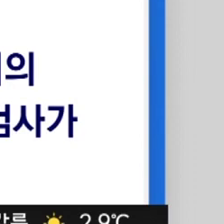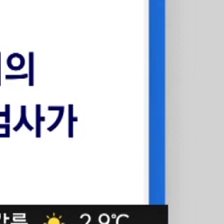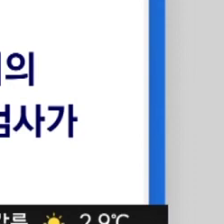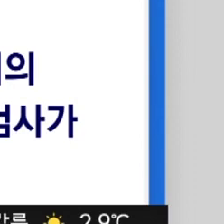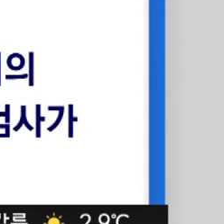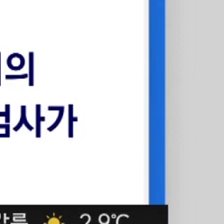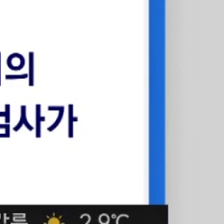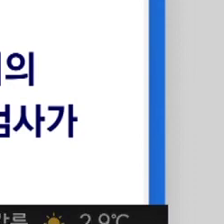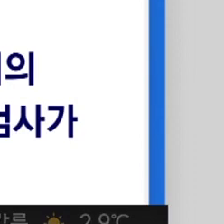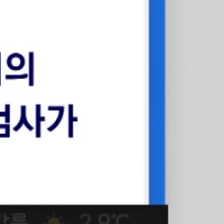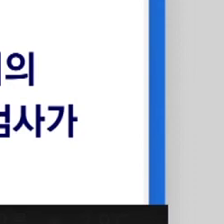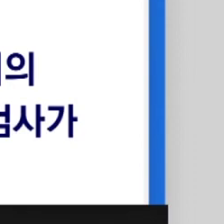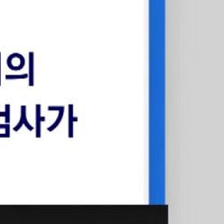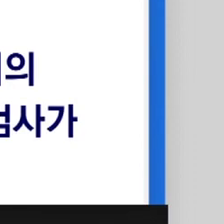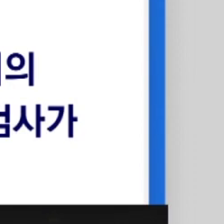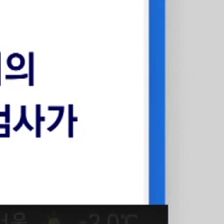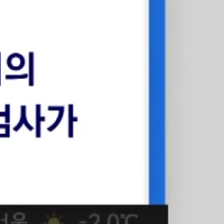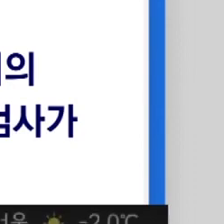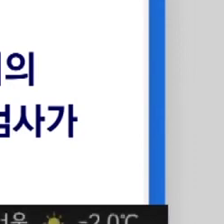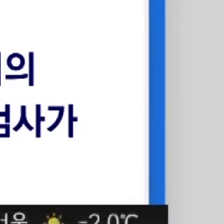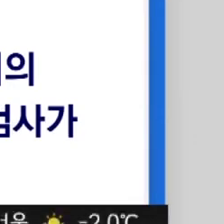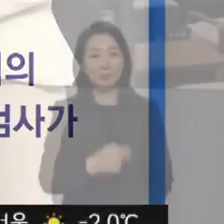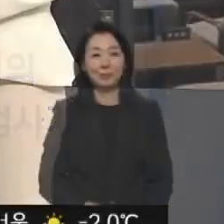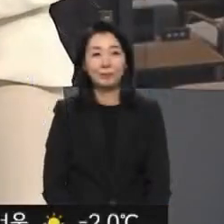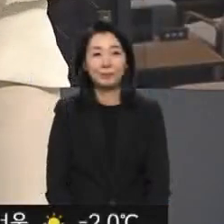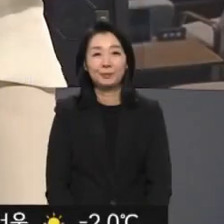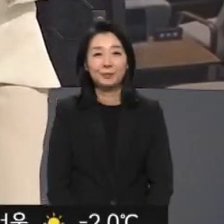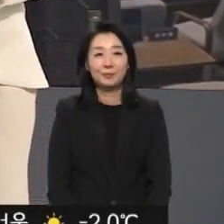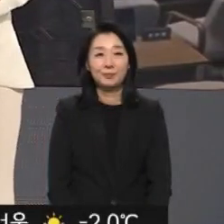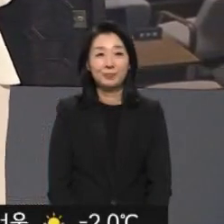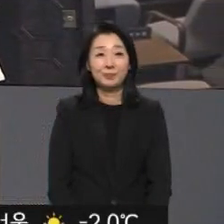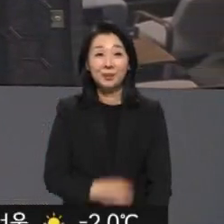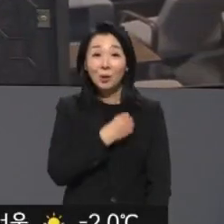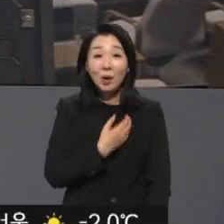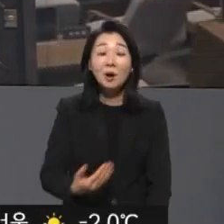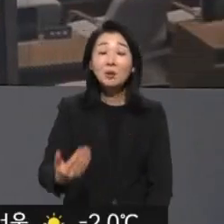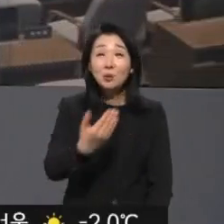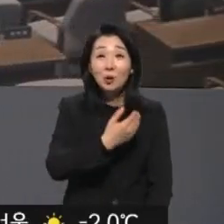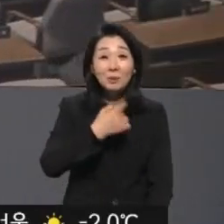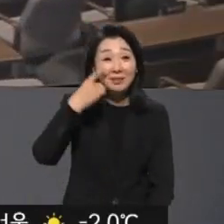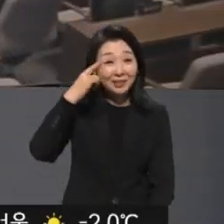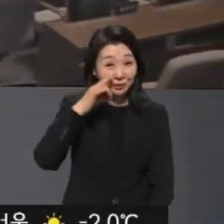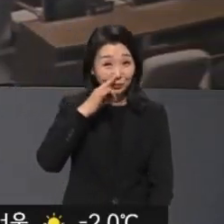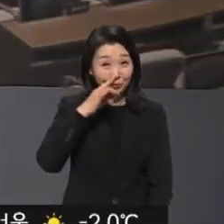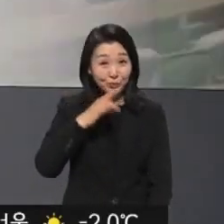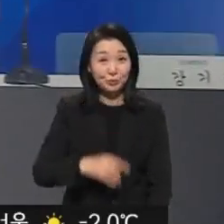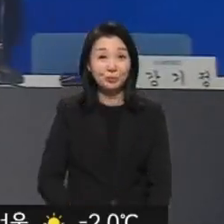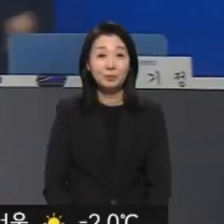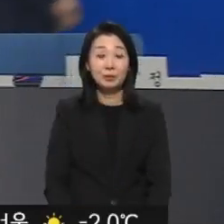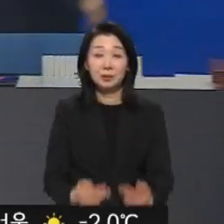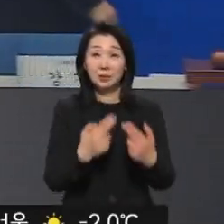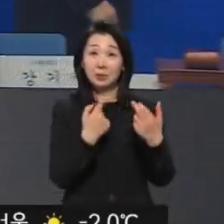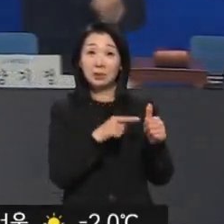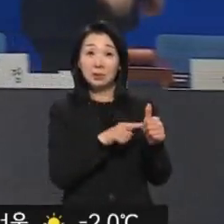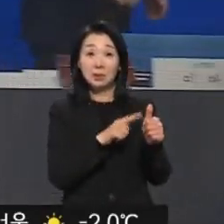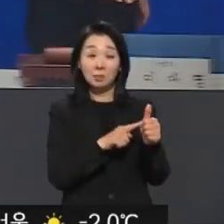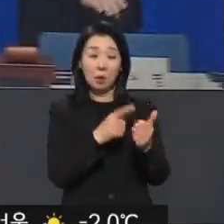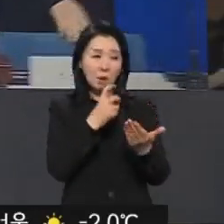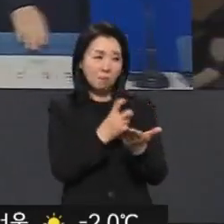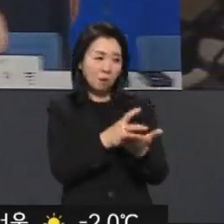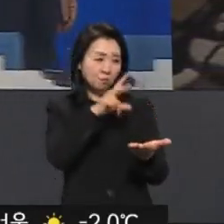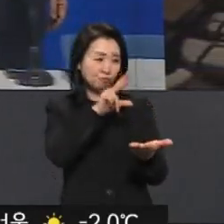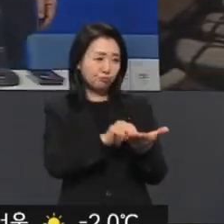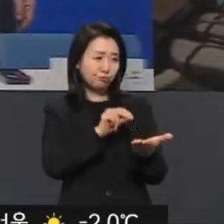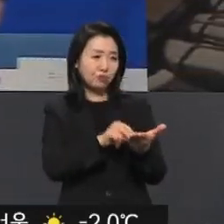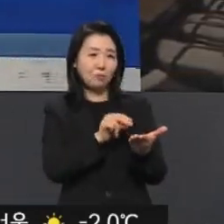그런 졸장부는 없을 겁니다. 네, 정회원 여러분들의 의견도 좀 궁금한데요. 이 대표의 사법 리스크